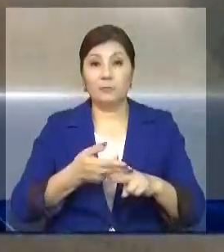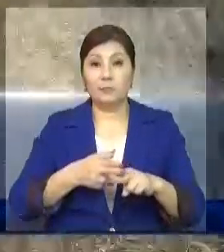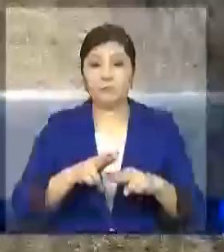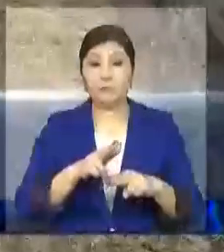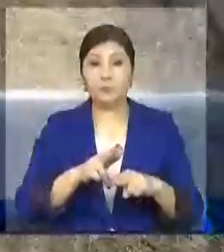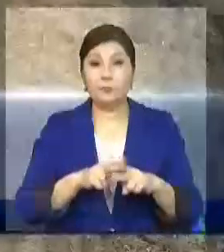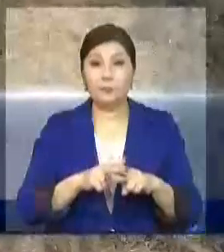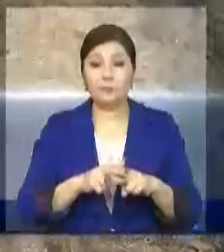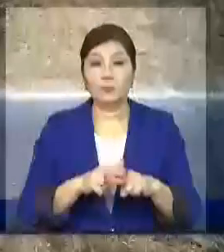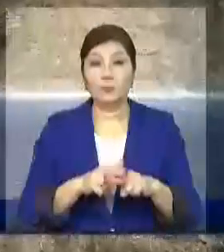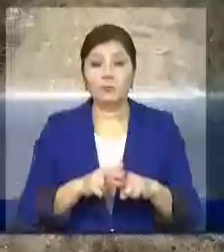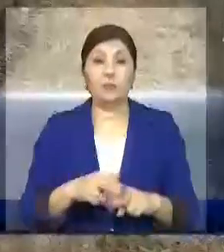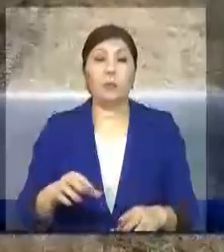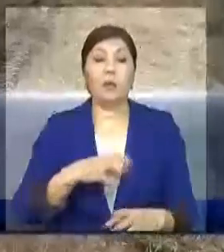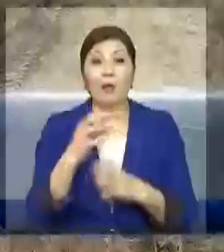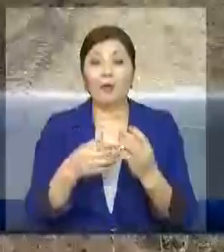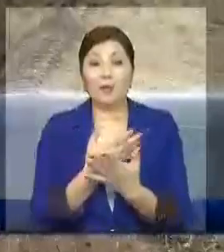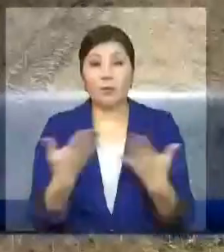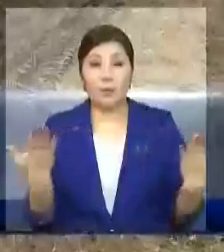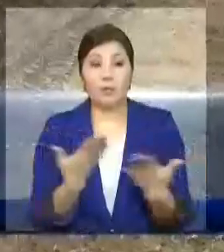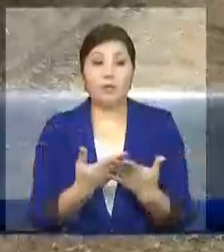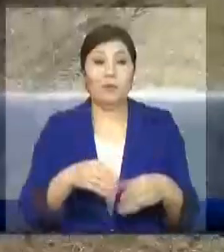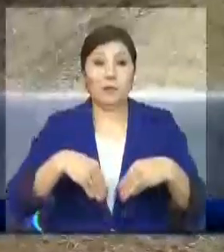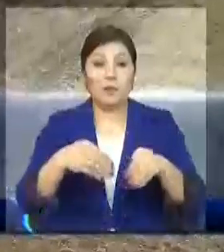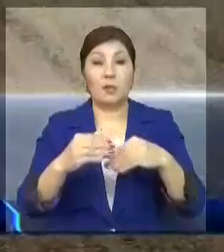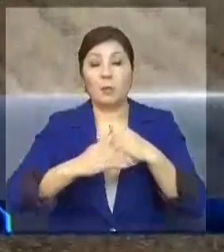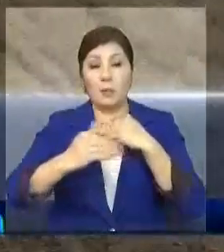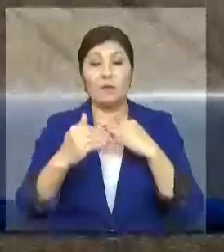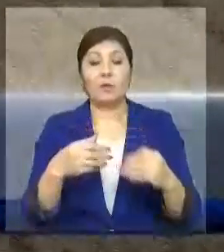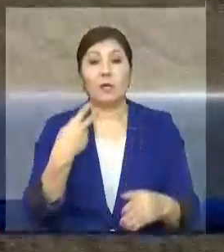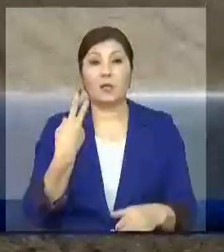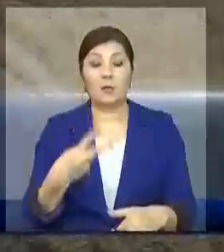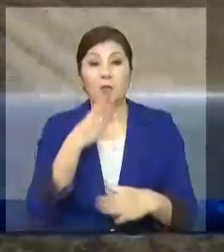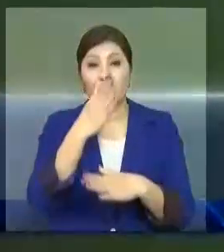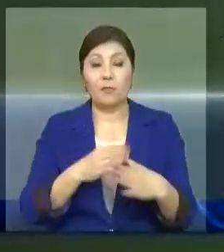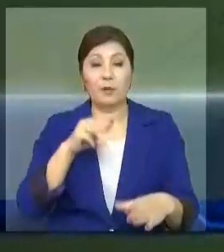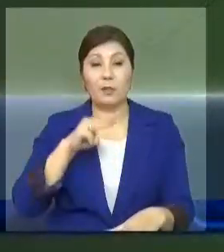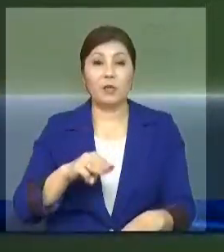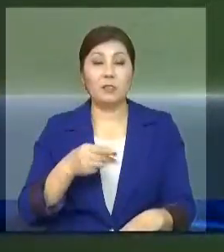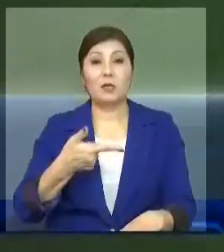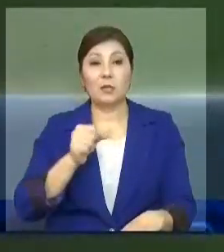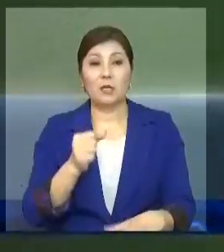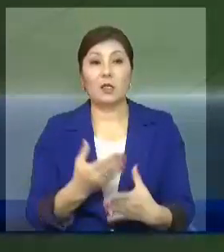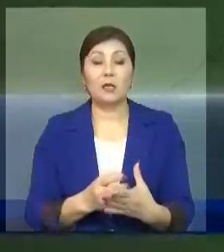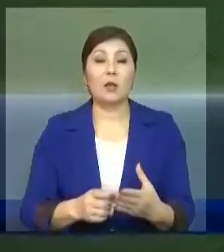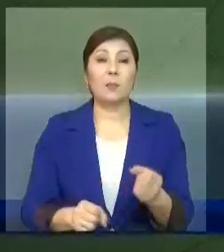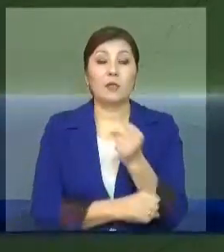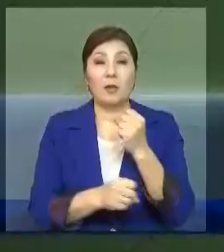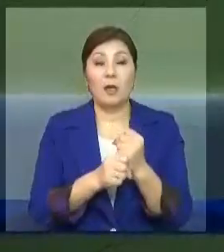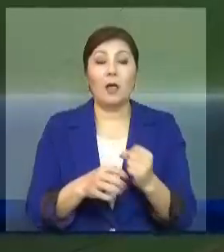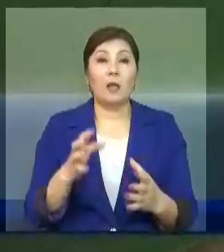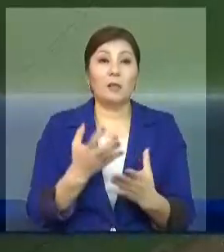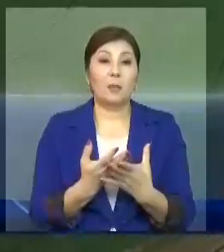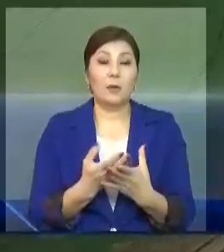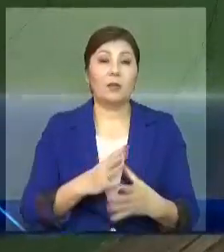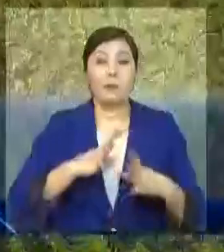170 центнеров. Овощные культуры минувшей весной посадили на площади чуть более 2,5 тысяч гектаров. Фермеры собрали сельскохозяйственную